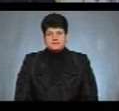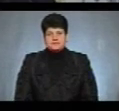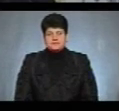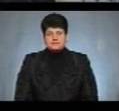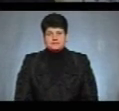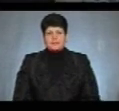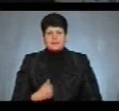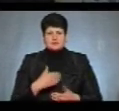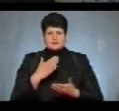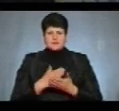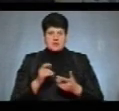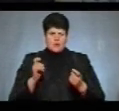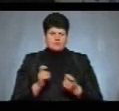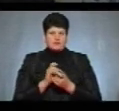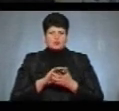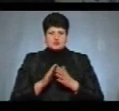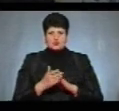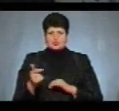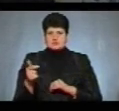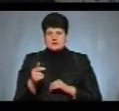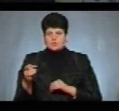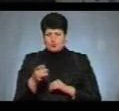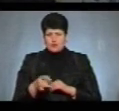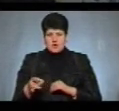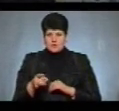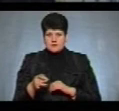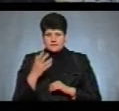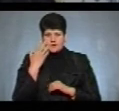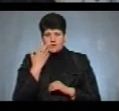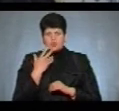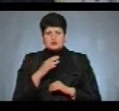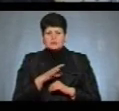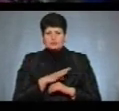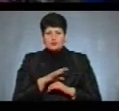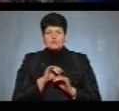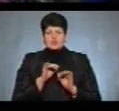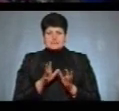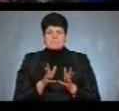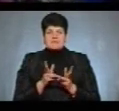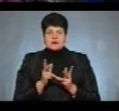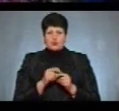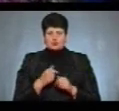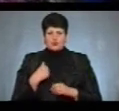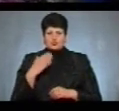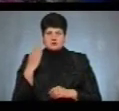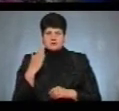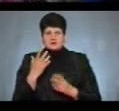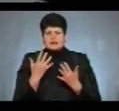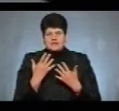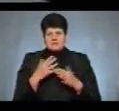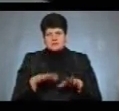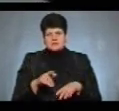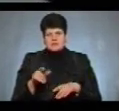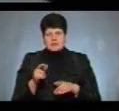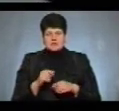Ми мали конфліктну ситуацію по Гусятинському районі, коли відбувався процес підрахунку голосів. Декілька місцевих жителів